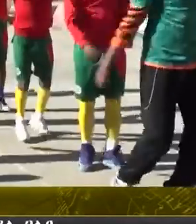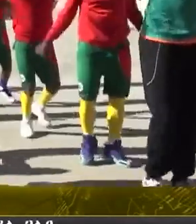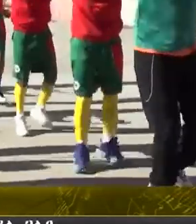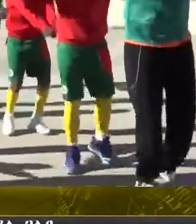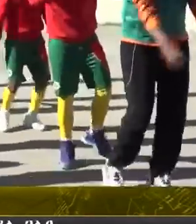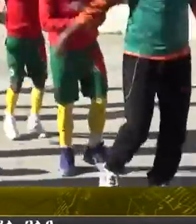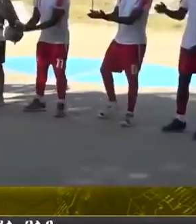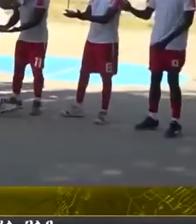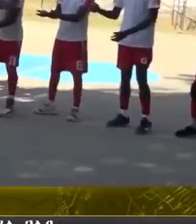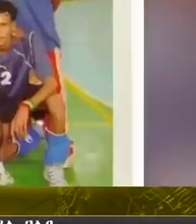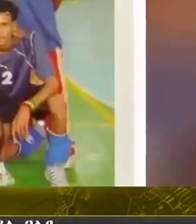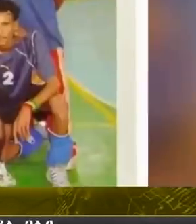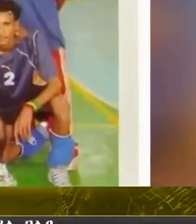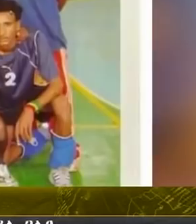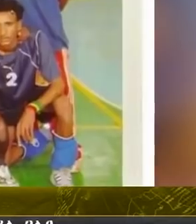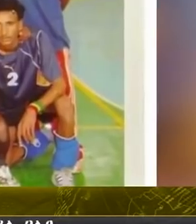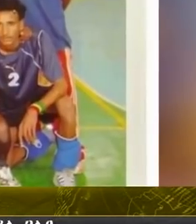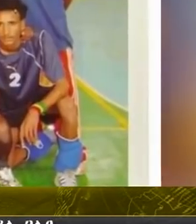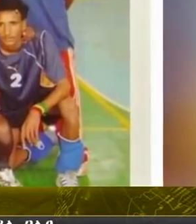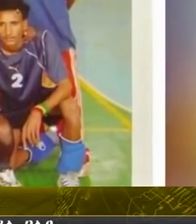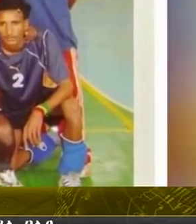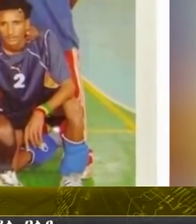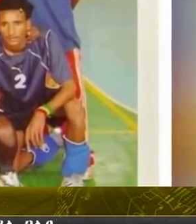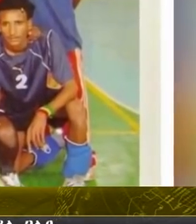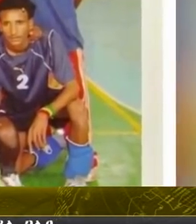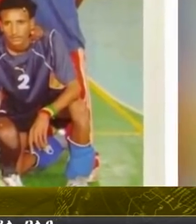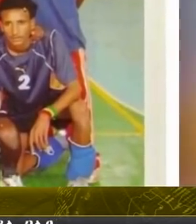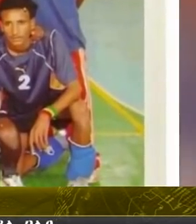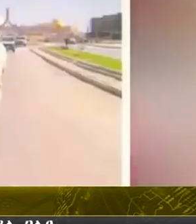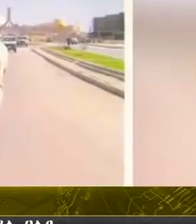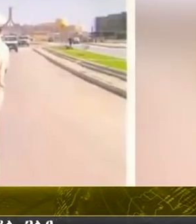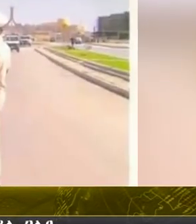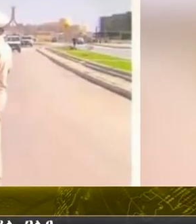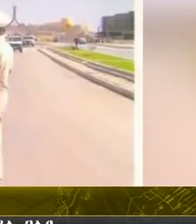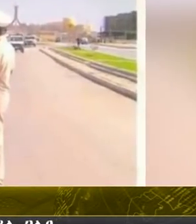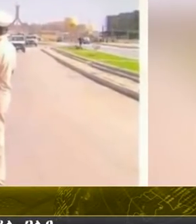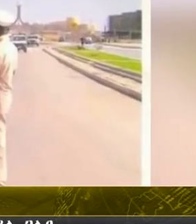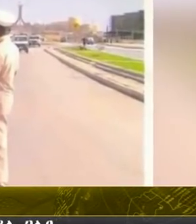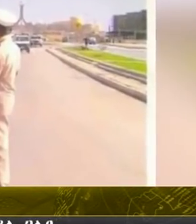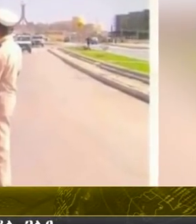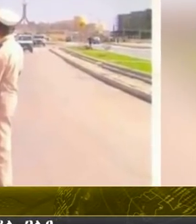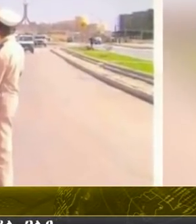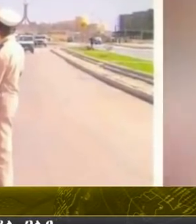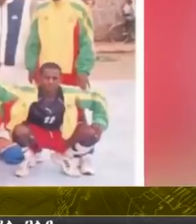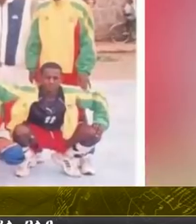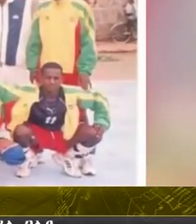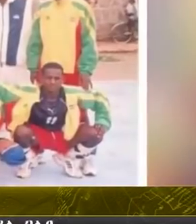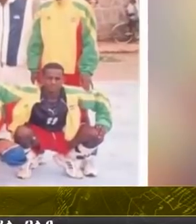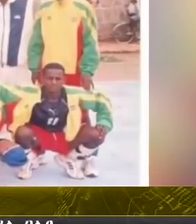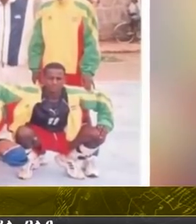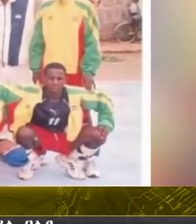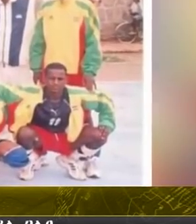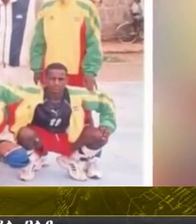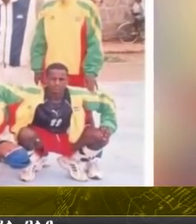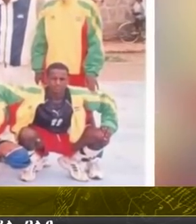ቅድሚ ናብቲ ሕዚ ዘለዎ ቦታ ምምፁ ንመቐለ ትግራይ ኢሉ እውን ኢትዮጵያ ወኪሉ ዝተፃወቱ ኣማኑኤል ናብ ሕሪት መናእሰይ ሃገራዊት ጋንታ ኢትዮጵያ ብ2001